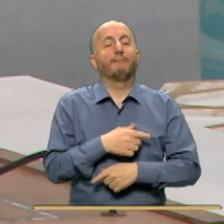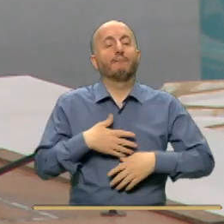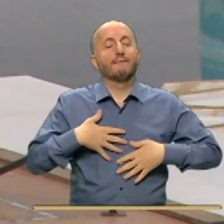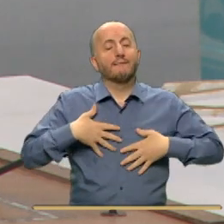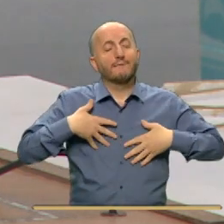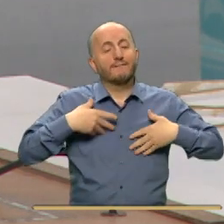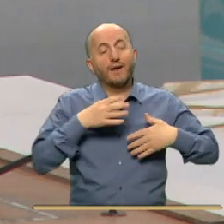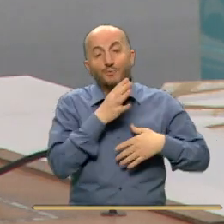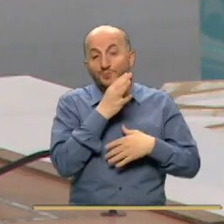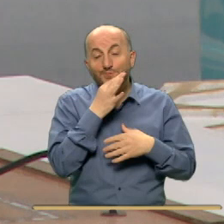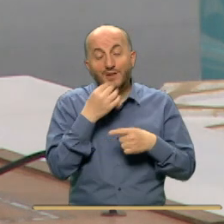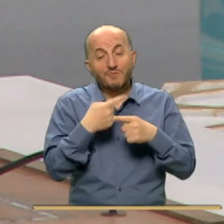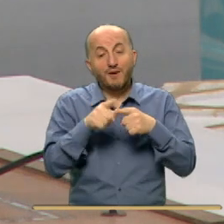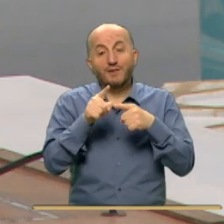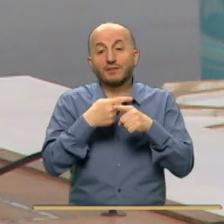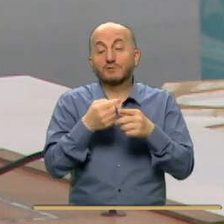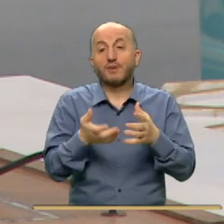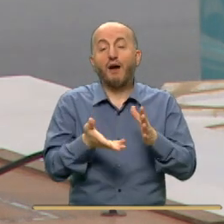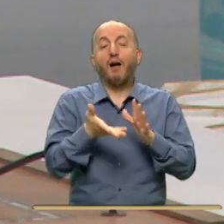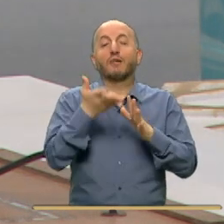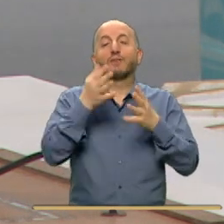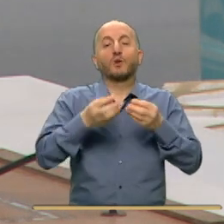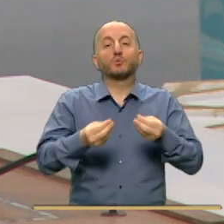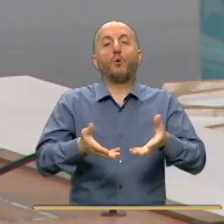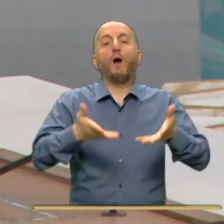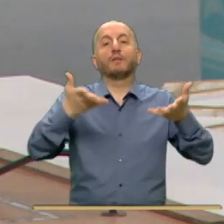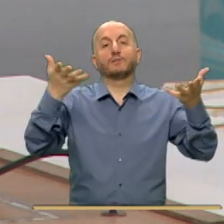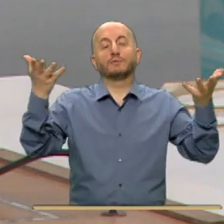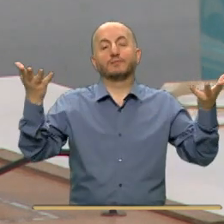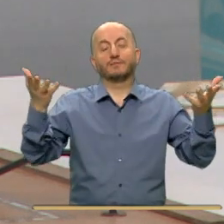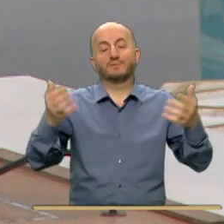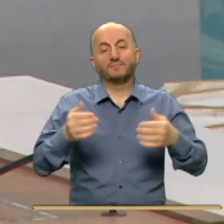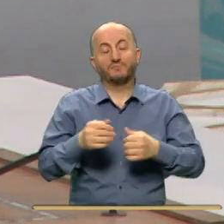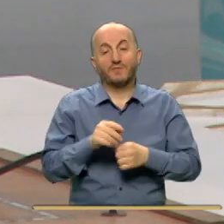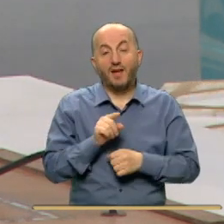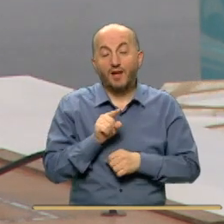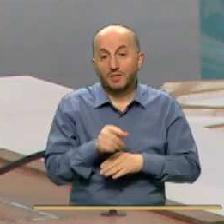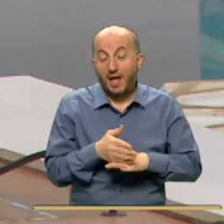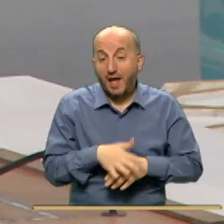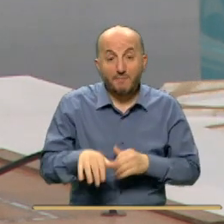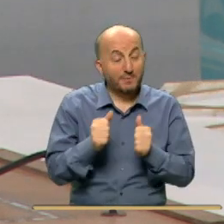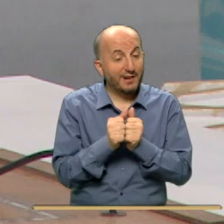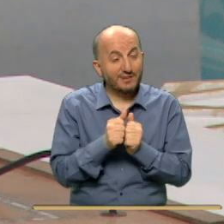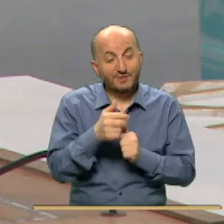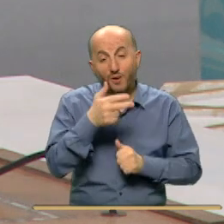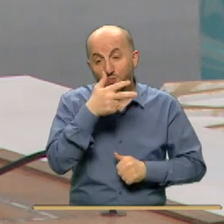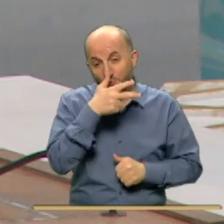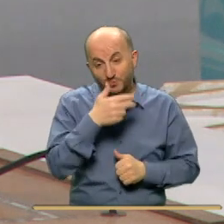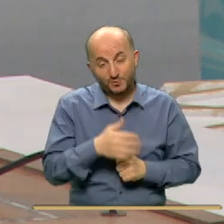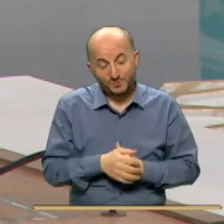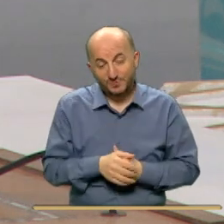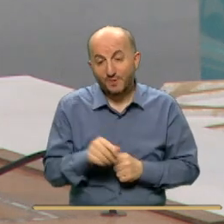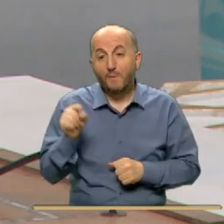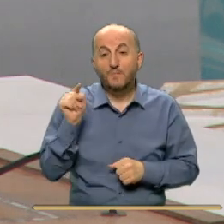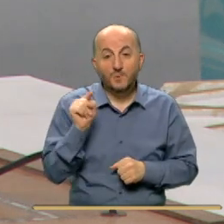sevinçler ve mutluluklar paylaşıldıkça artar ve çoğalır kardeşler. Onun için hep birlikte üzüldük.